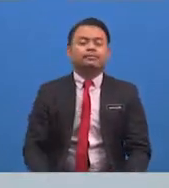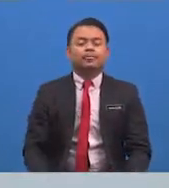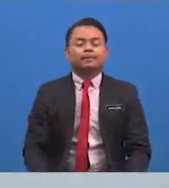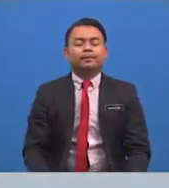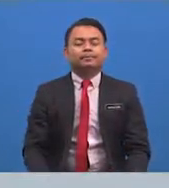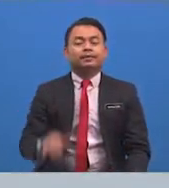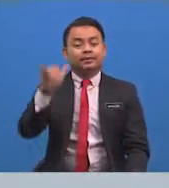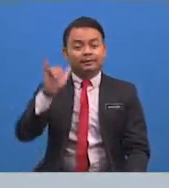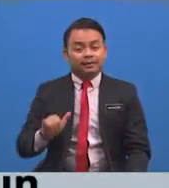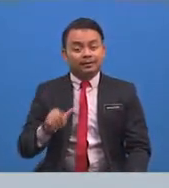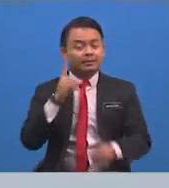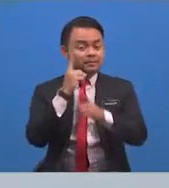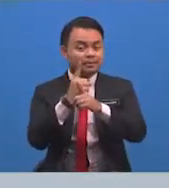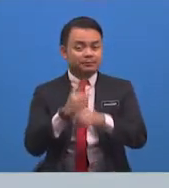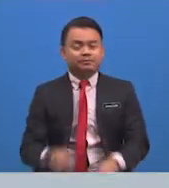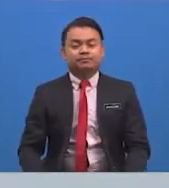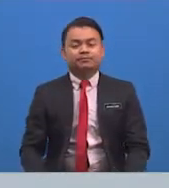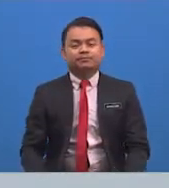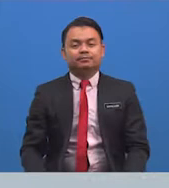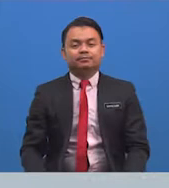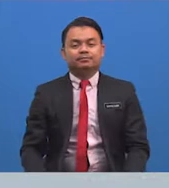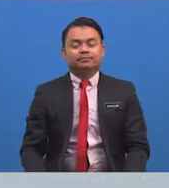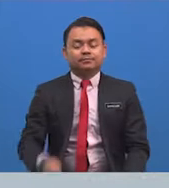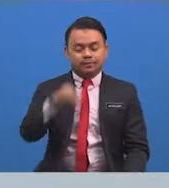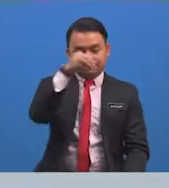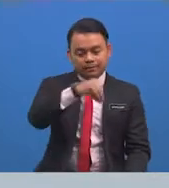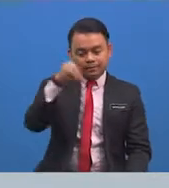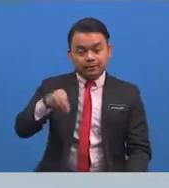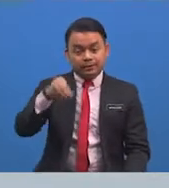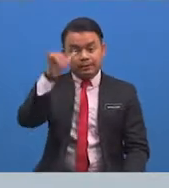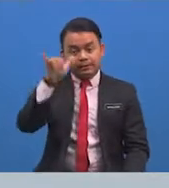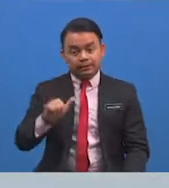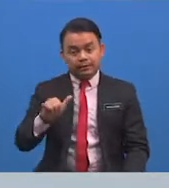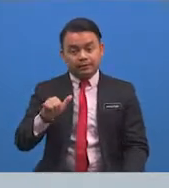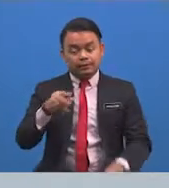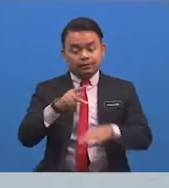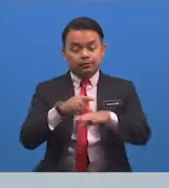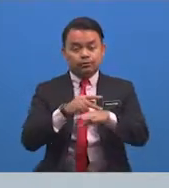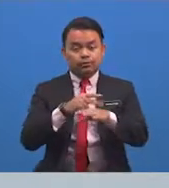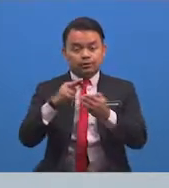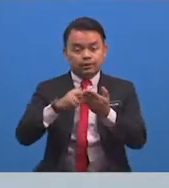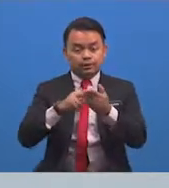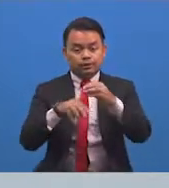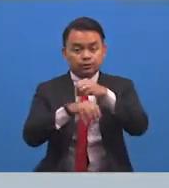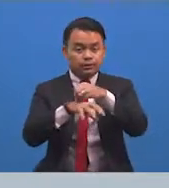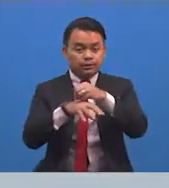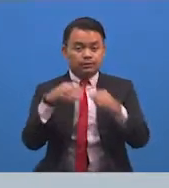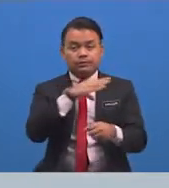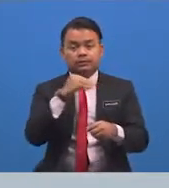Ya, betul. Aktiviti pertanian yang menggunakan racun serangga dan bahan kimia,